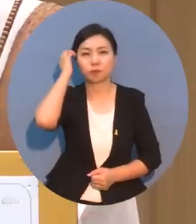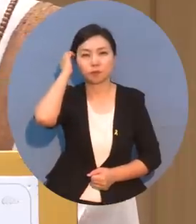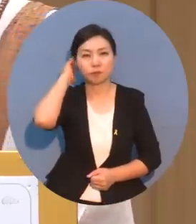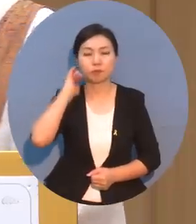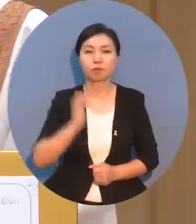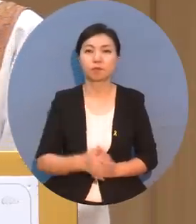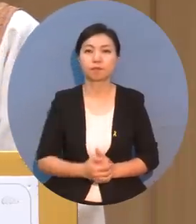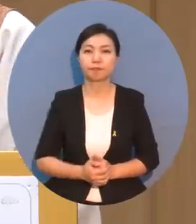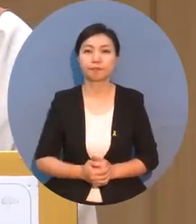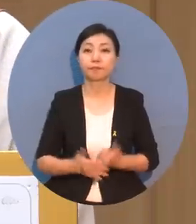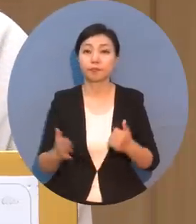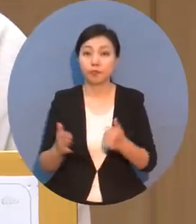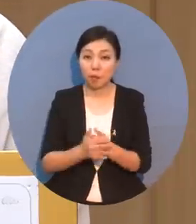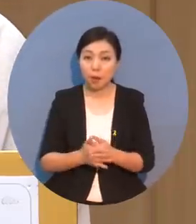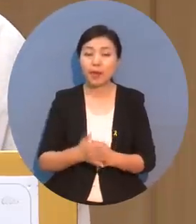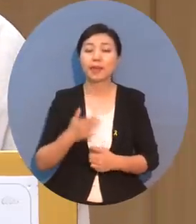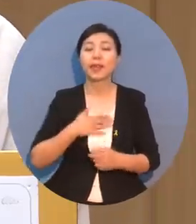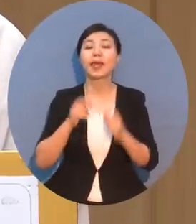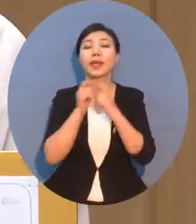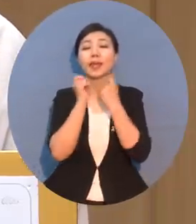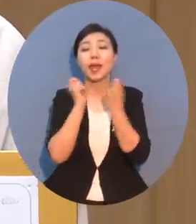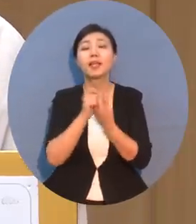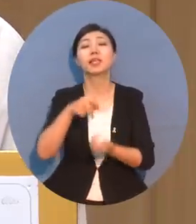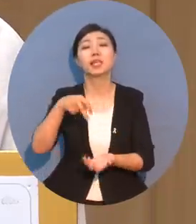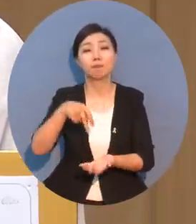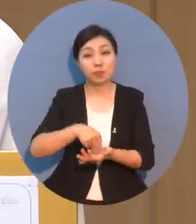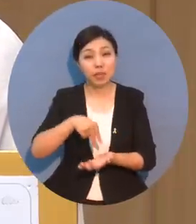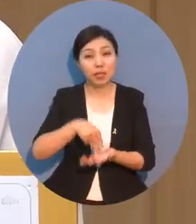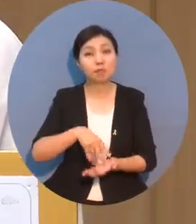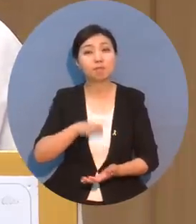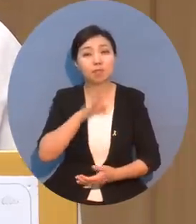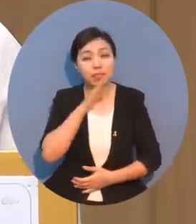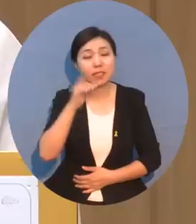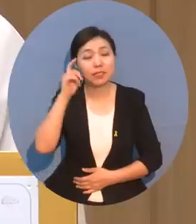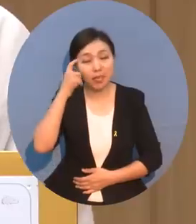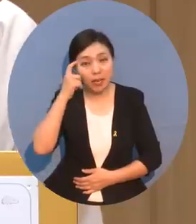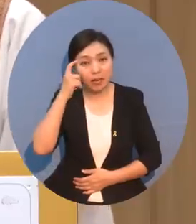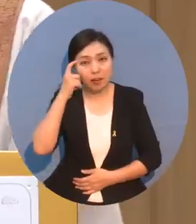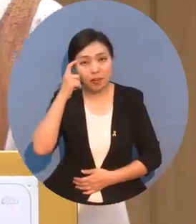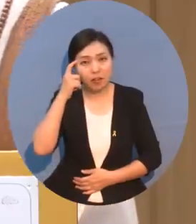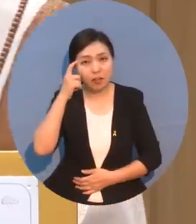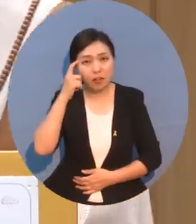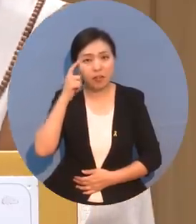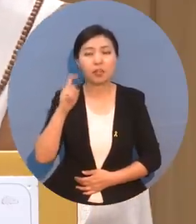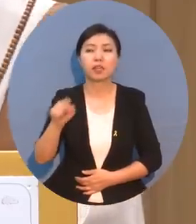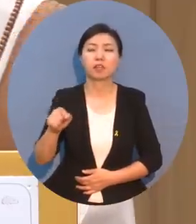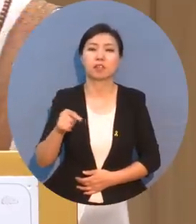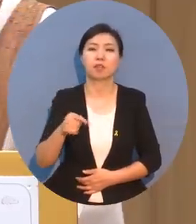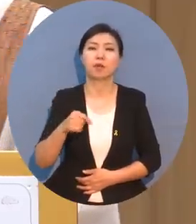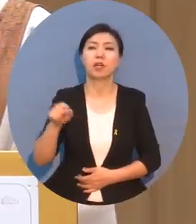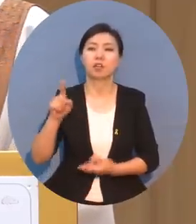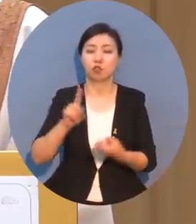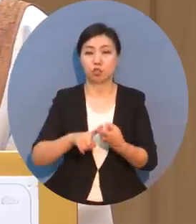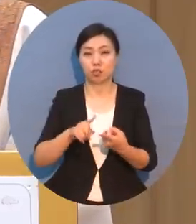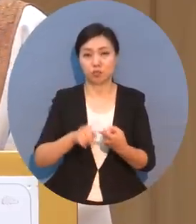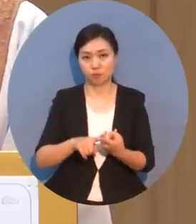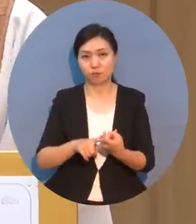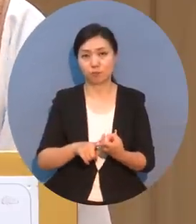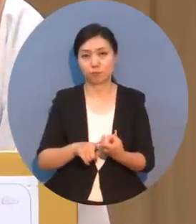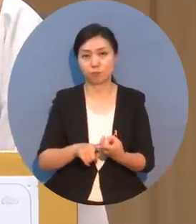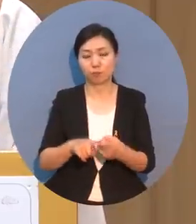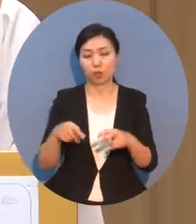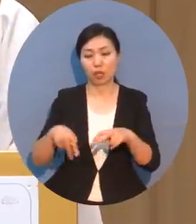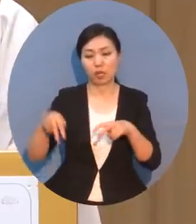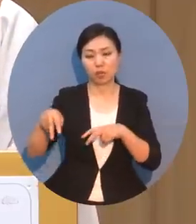그러니까, 이제 저는 그렇게 생각합니다. 이렇게 자기를 상대화해서 얘기를 해야 된다.